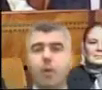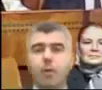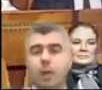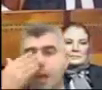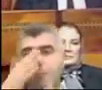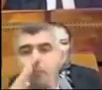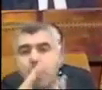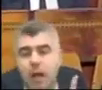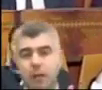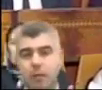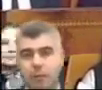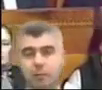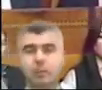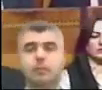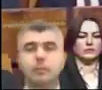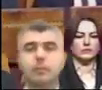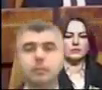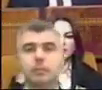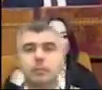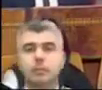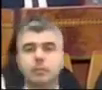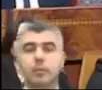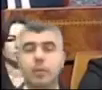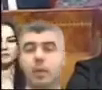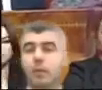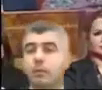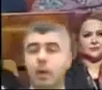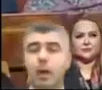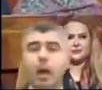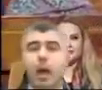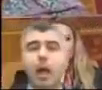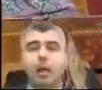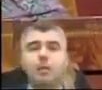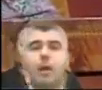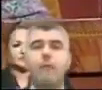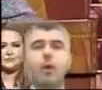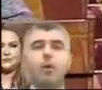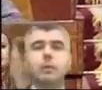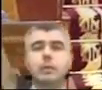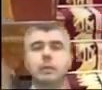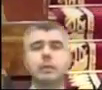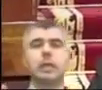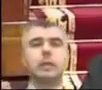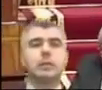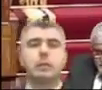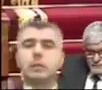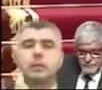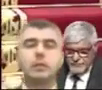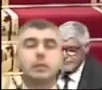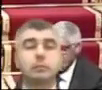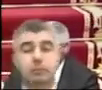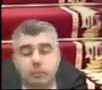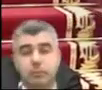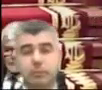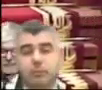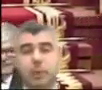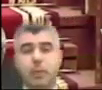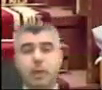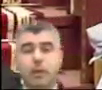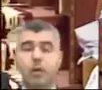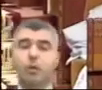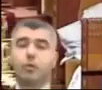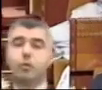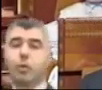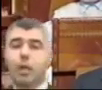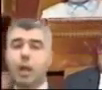فرنسا المغرب مع فرانسوا مورياك وفرانسوا ميتيران، وقاموا بدعم مع أميدي